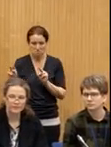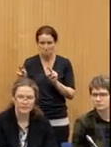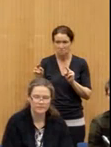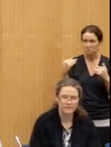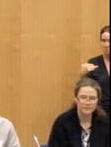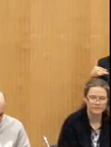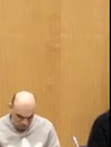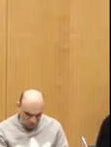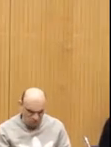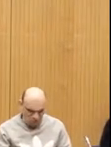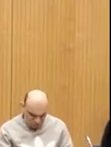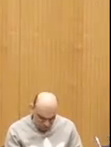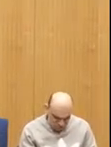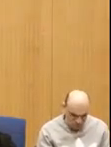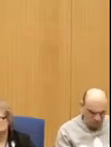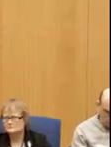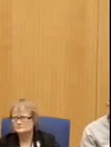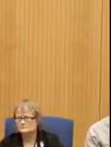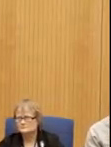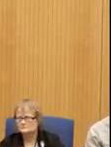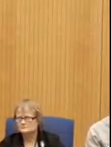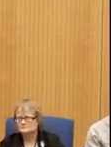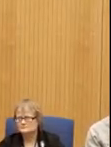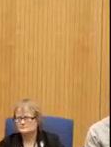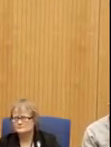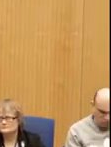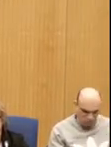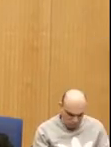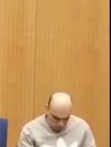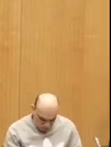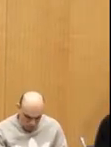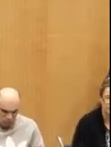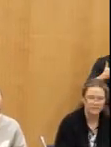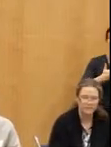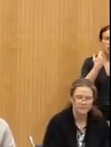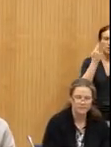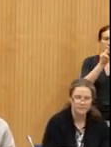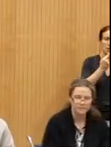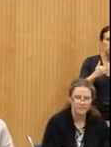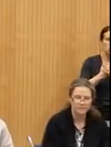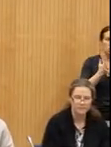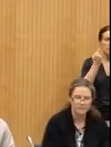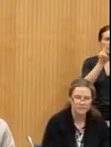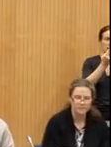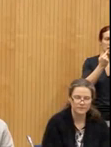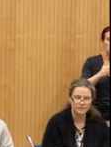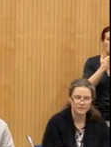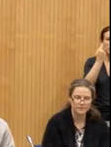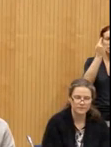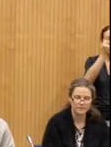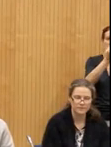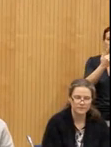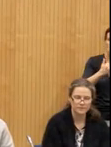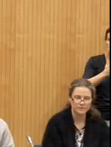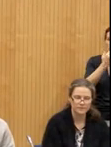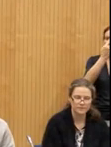sich weiterentwickelt und immer wieder neue Ziele erreicht. So, ich gratuliere Ihnen